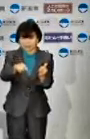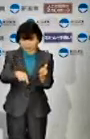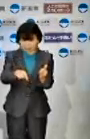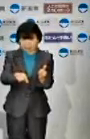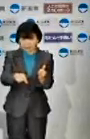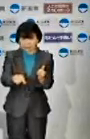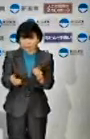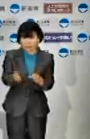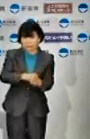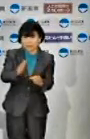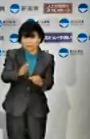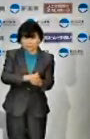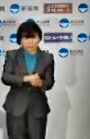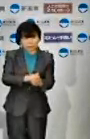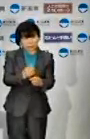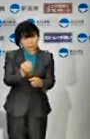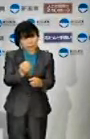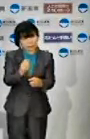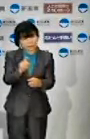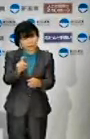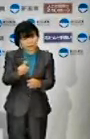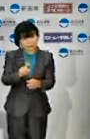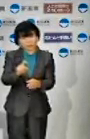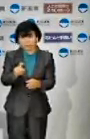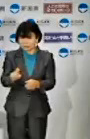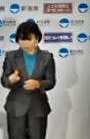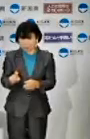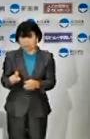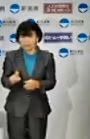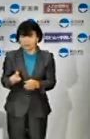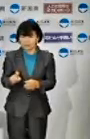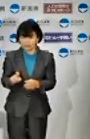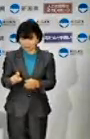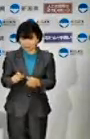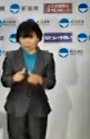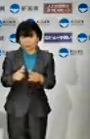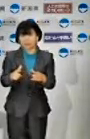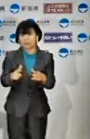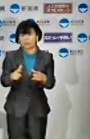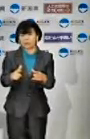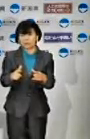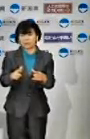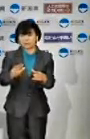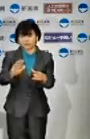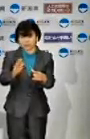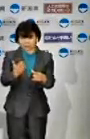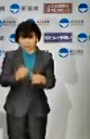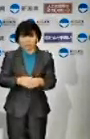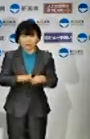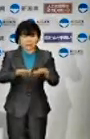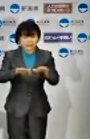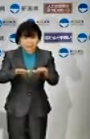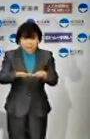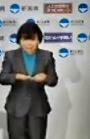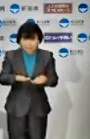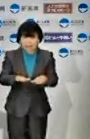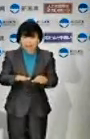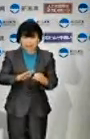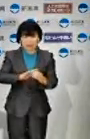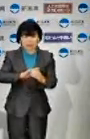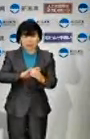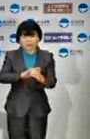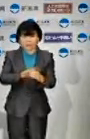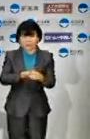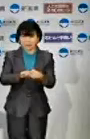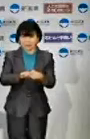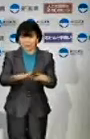十人にの規模になっていると思いますが、今のところ混乱は起きてない